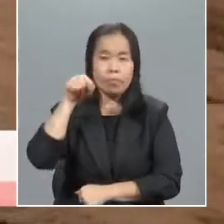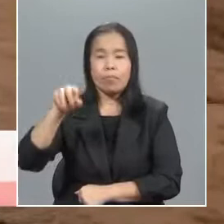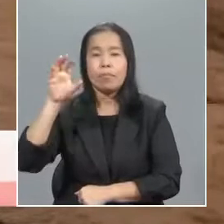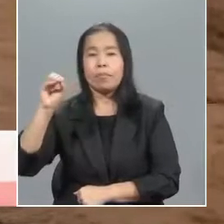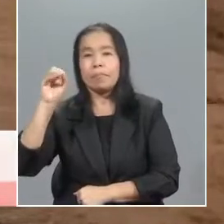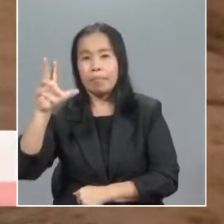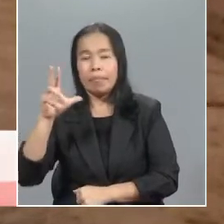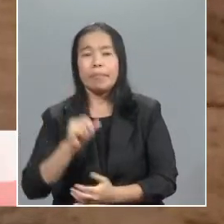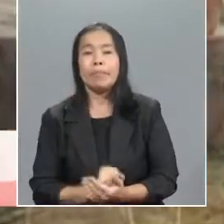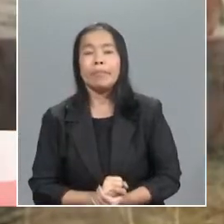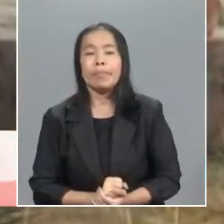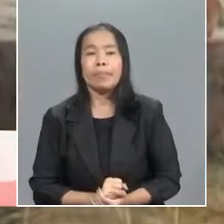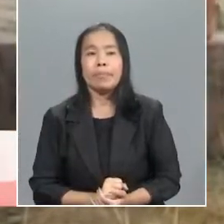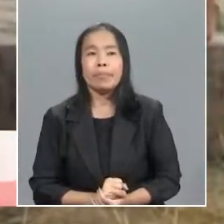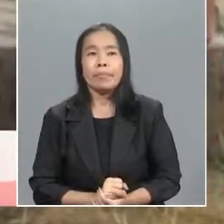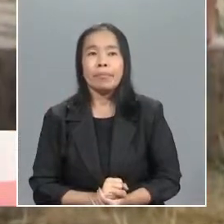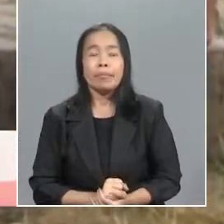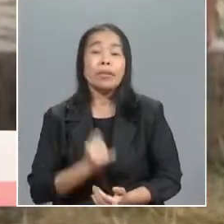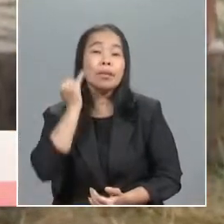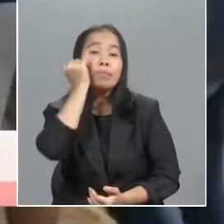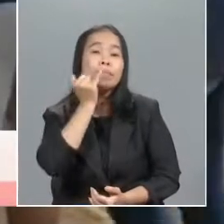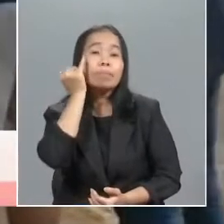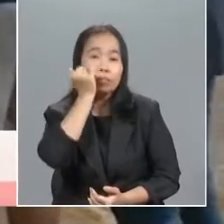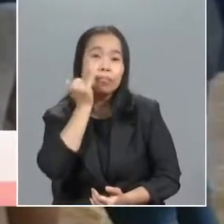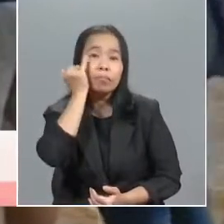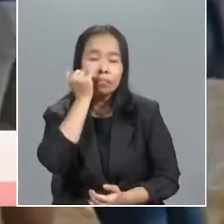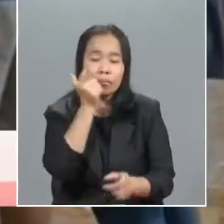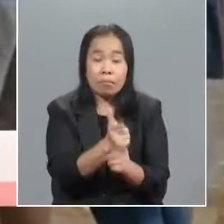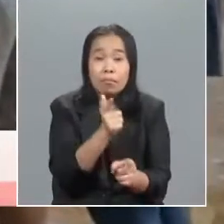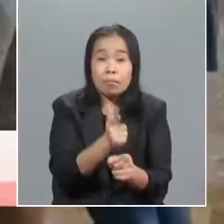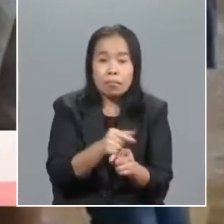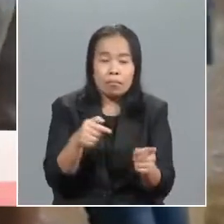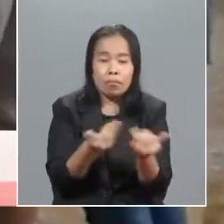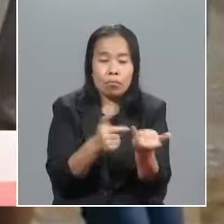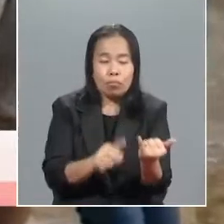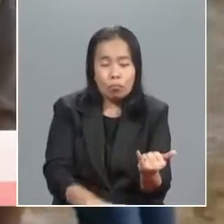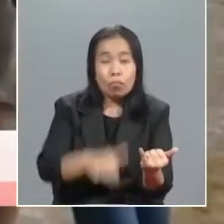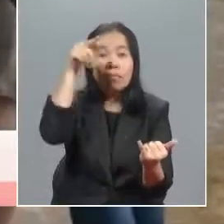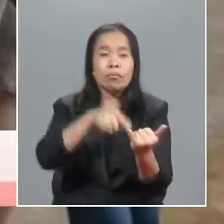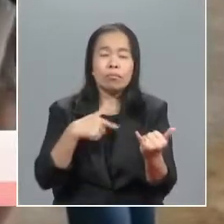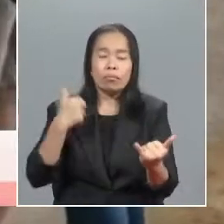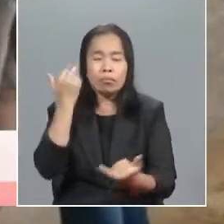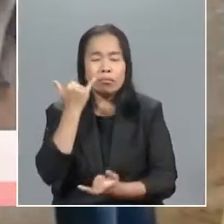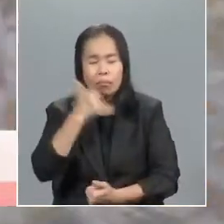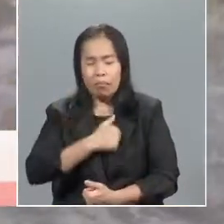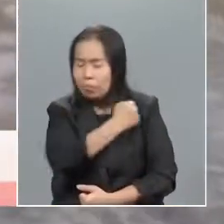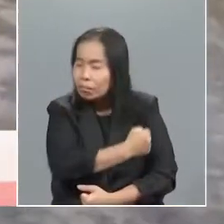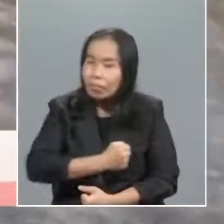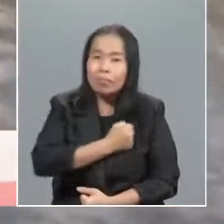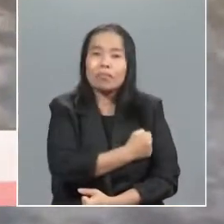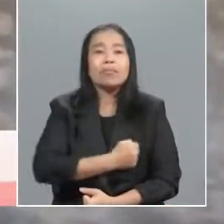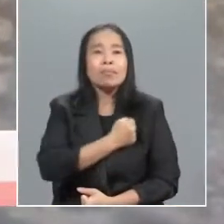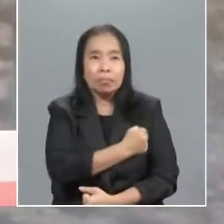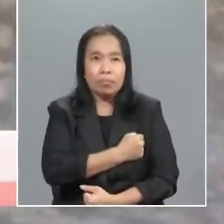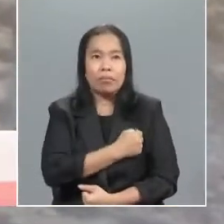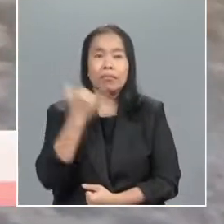นาทีคุณยายอึ่งซึ่งเป็นคุณยายที่เลี้ยงน้องปลื้มมาตั้งแต่เด็กเสียใจกับเหตุการณ์ที่เกิดขึ้นโดยบอก